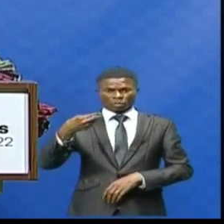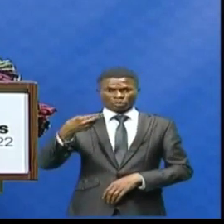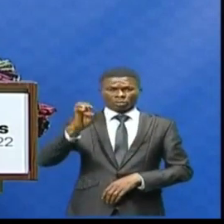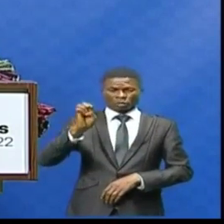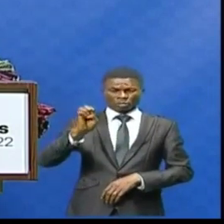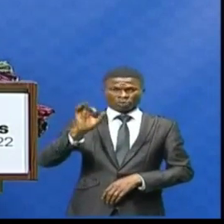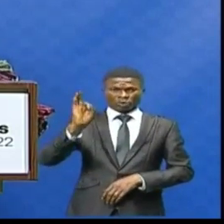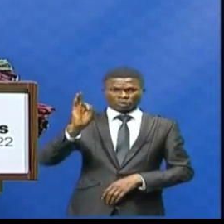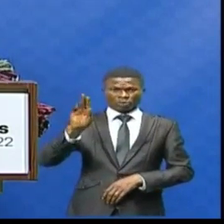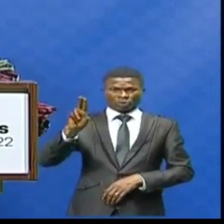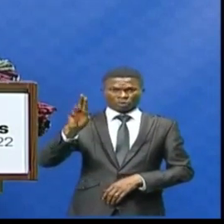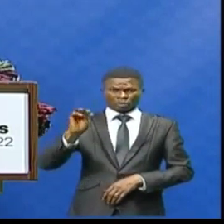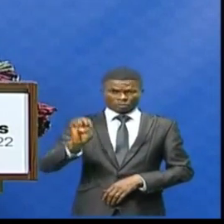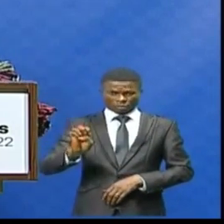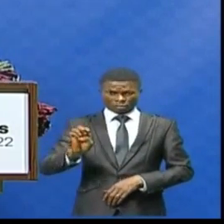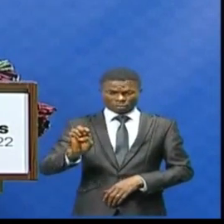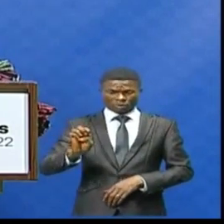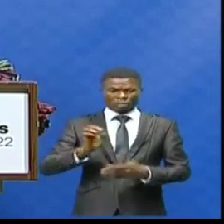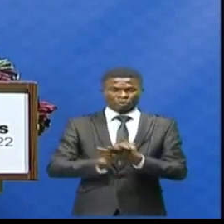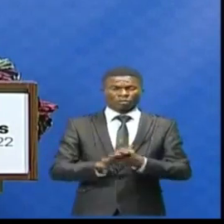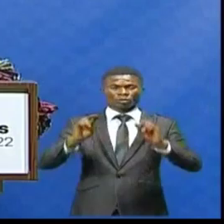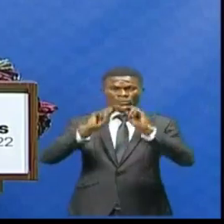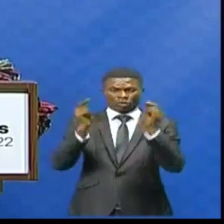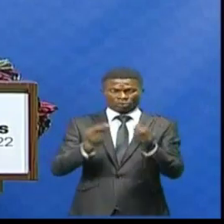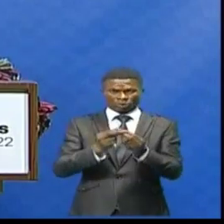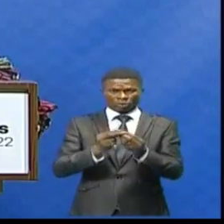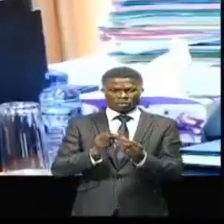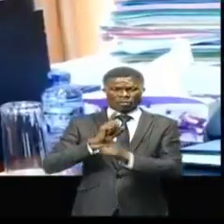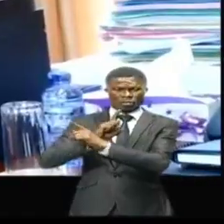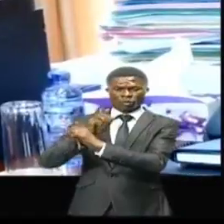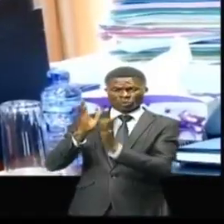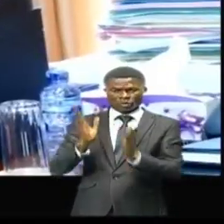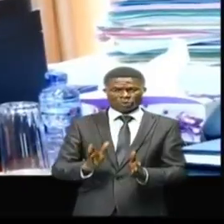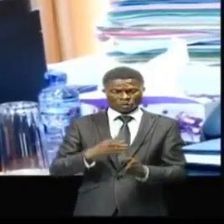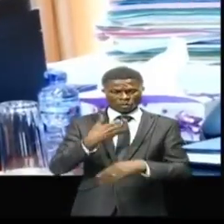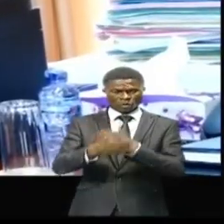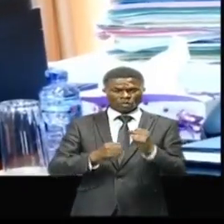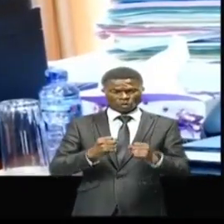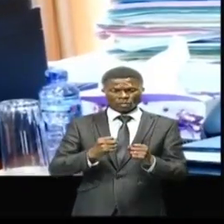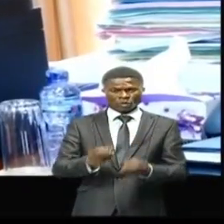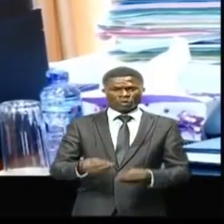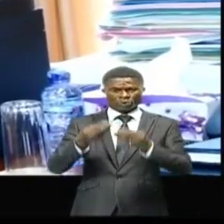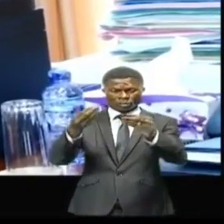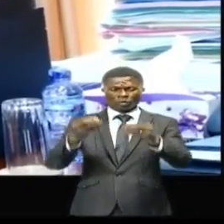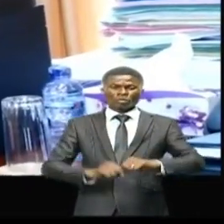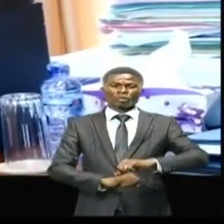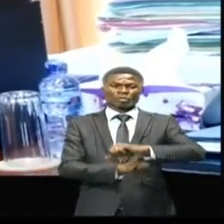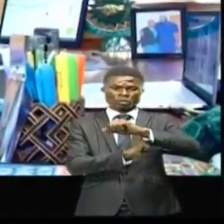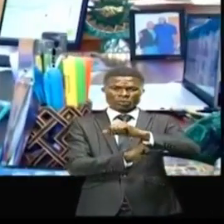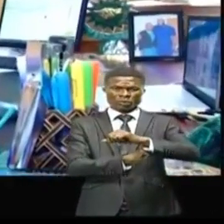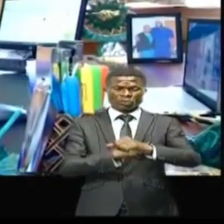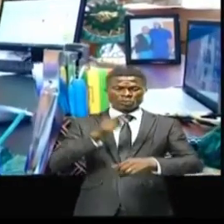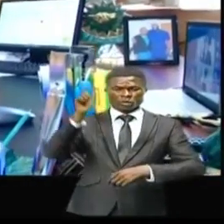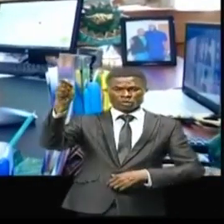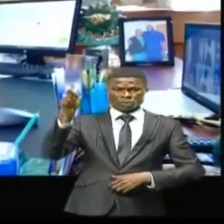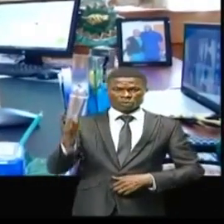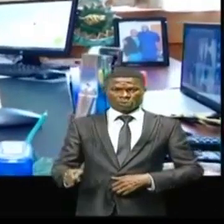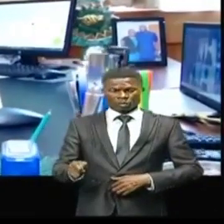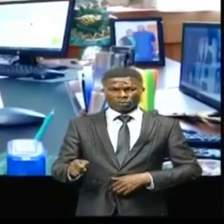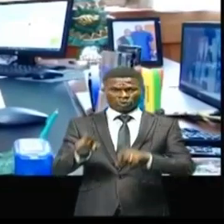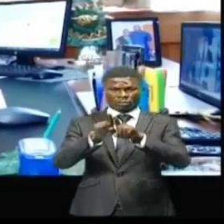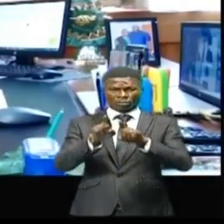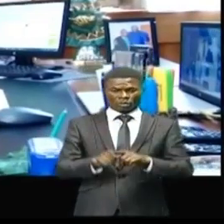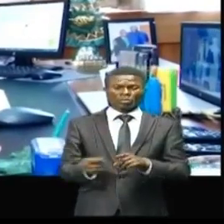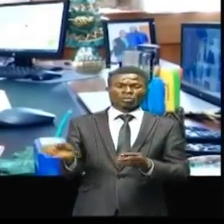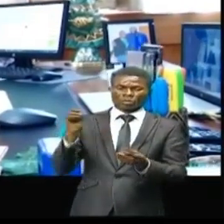le comité de gestion ainsi que la délégation syndicale se sont mobilisées pour apporter un soutien aux forces armées et